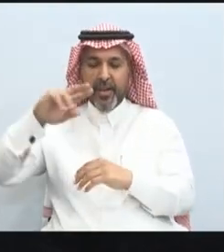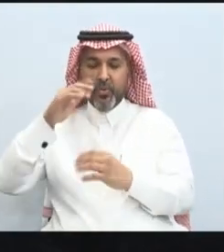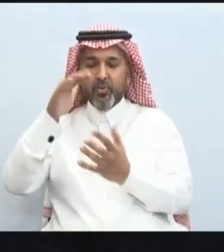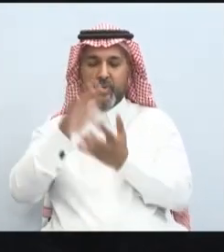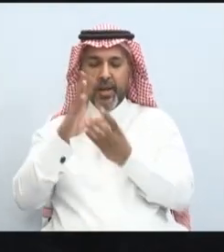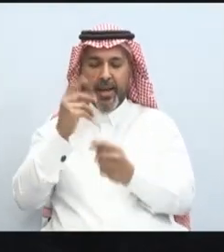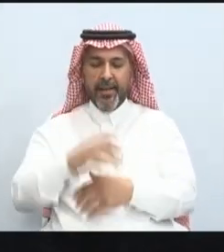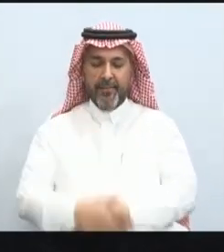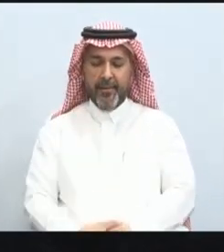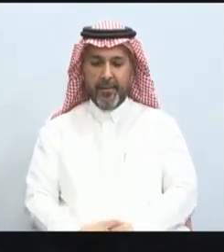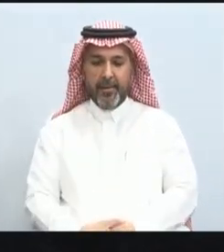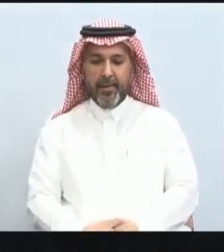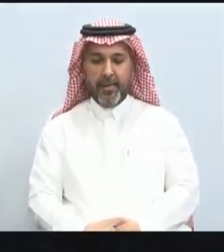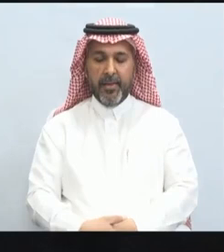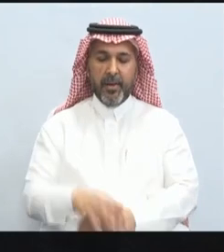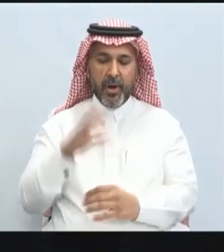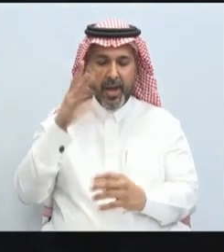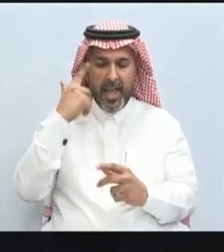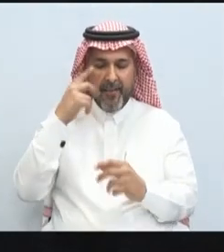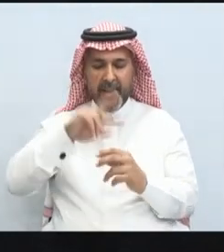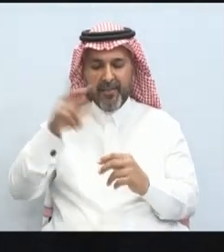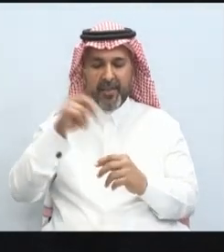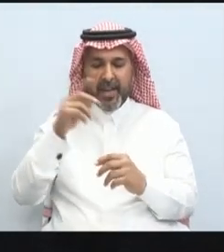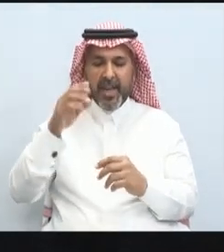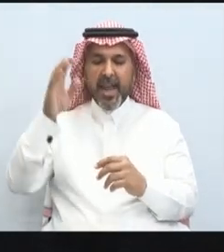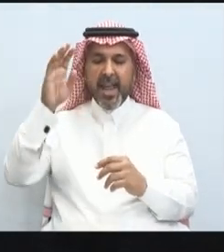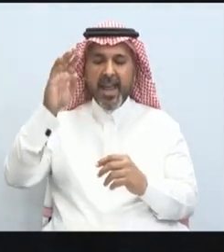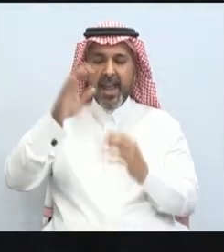قضيتين يختلفون في الكم والكيف